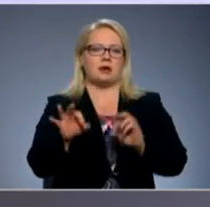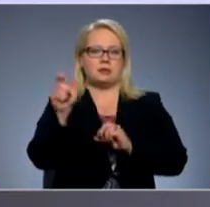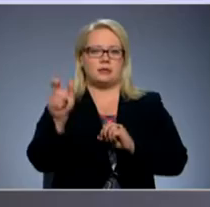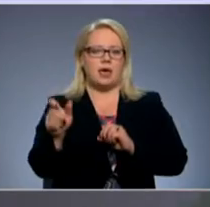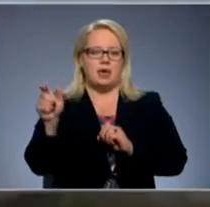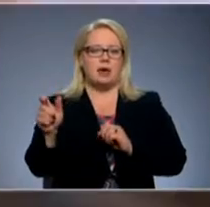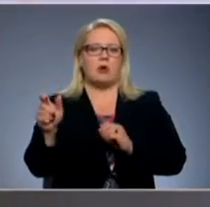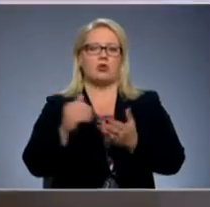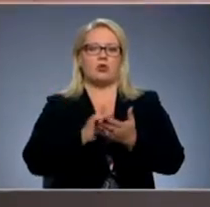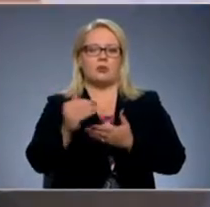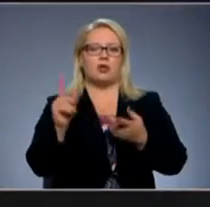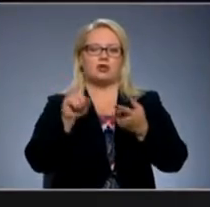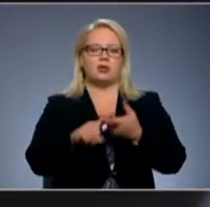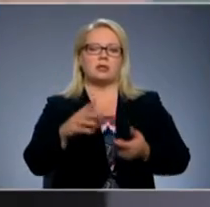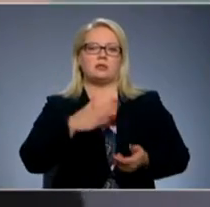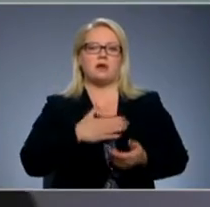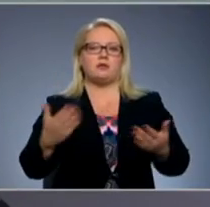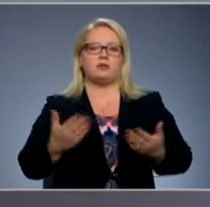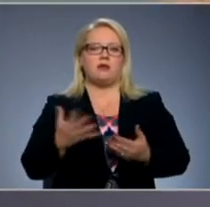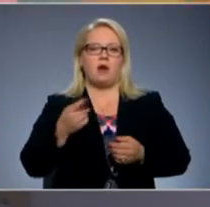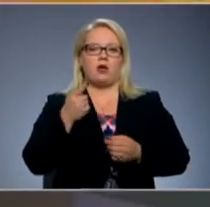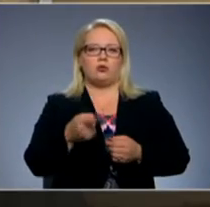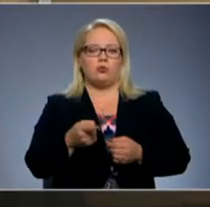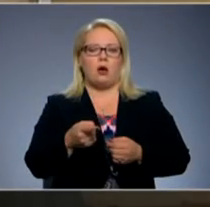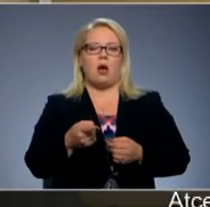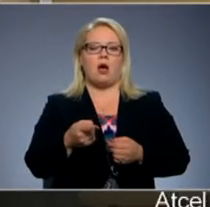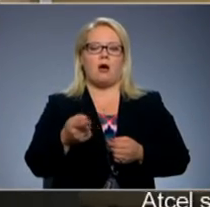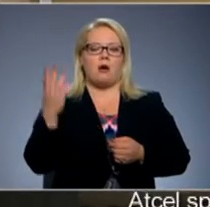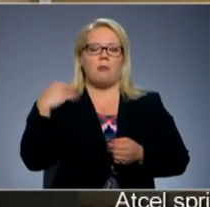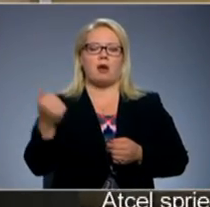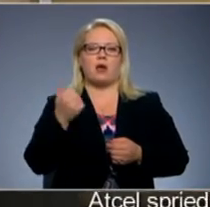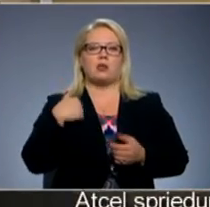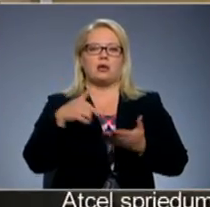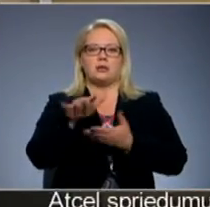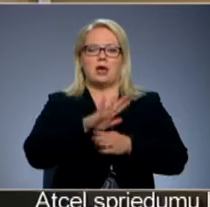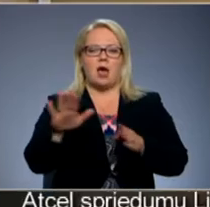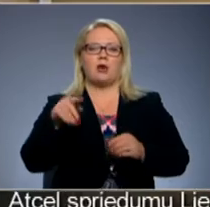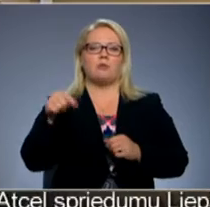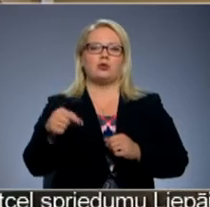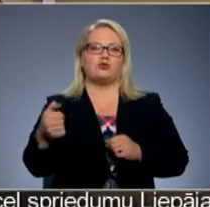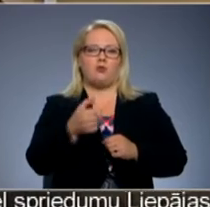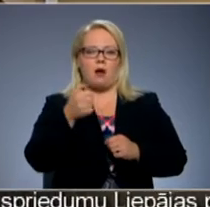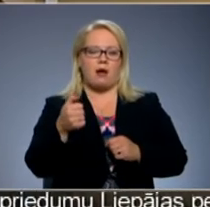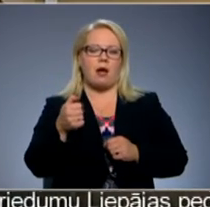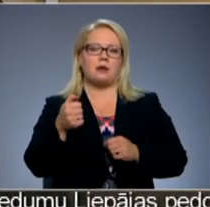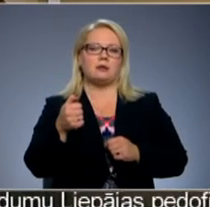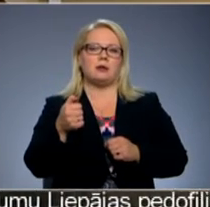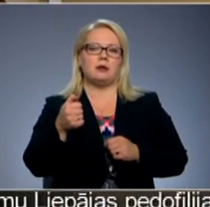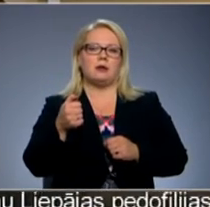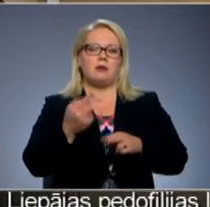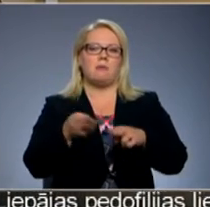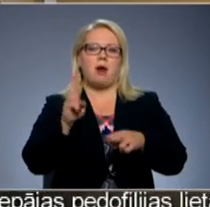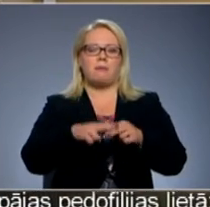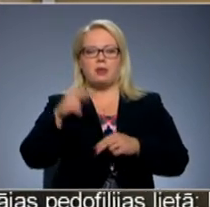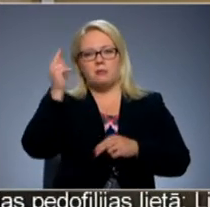ko turpinājuši saistīt savu dzīvi ar to. Pagājušo gadu jaunsargos es nogāju, un tad šogad mums tā kā iedeva papildu